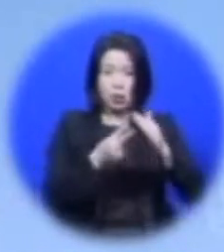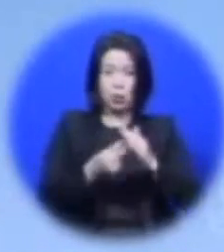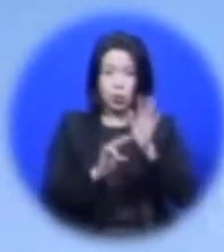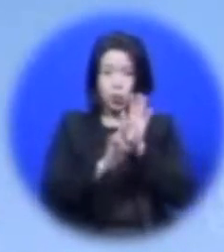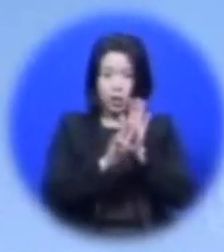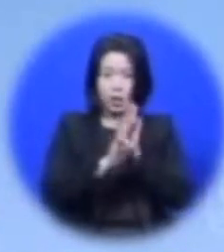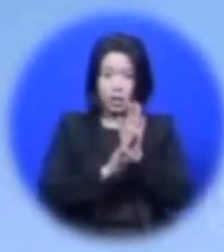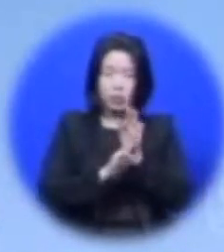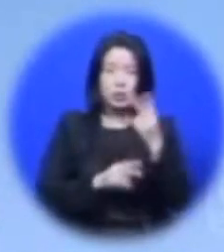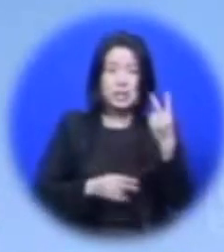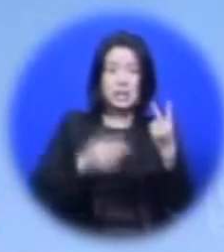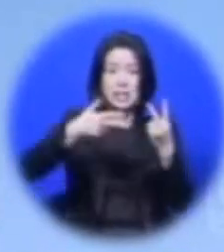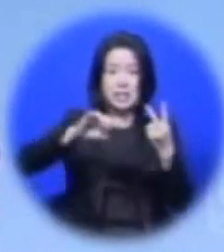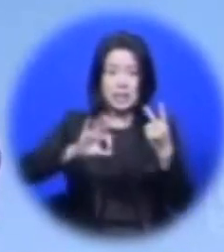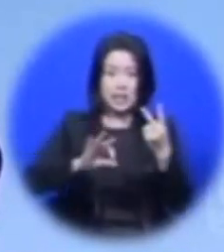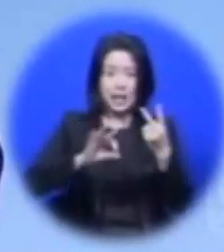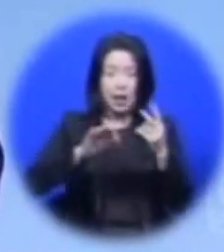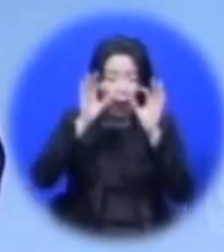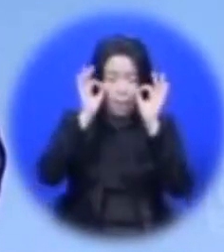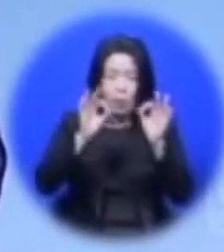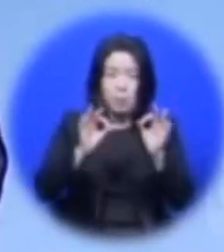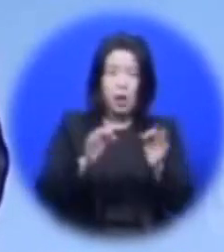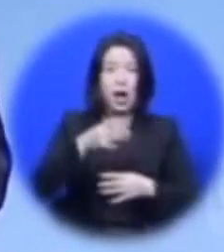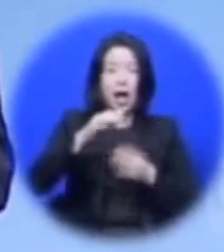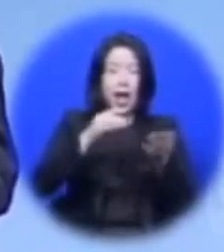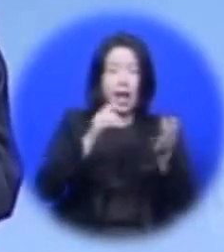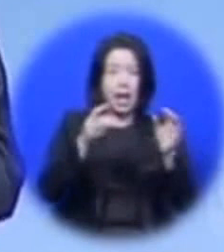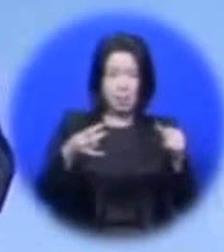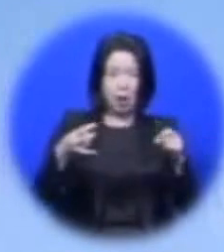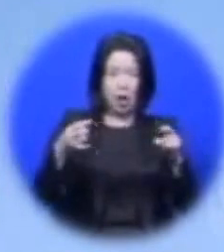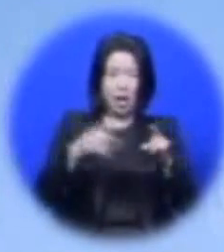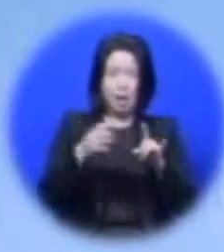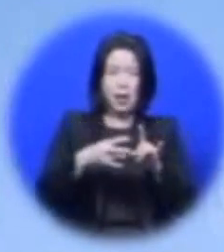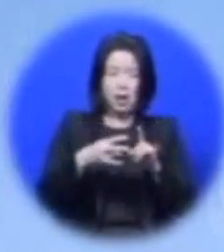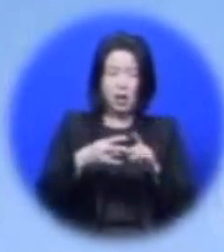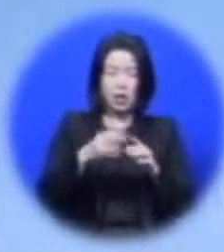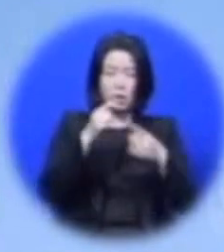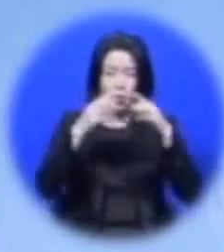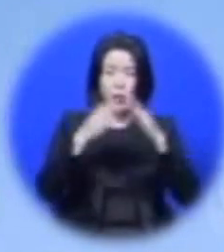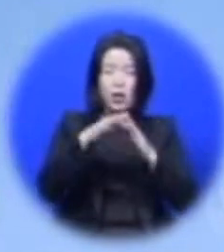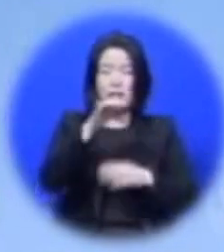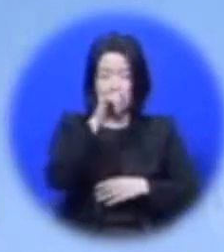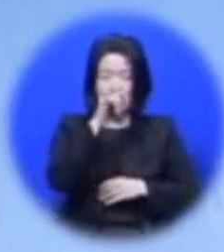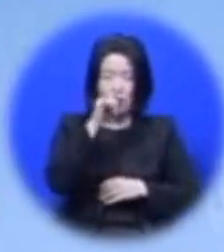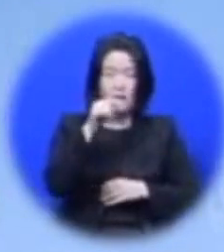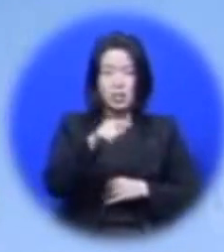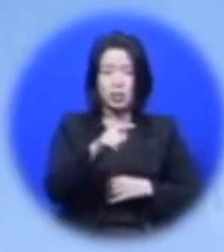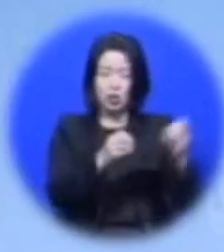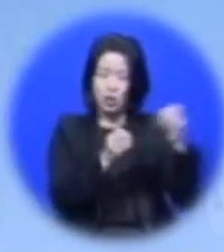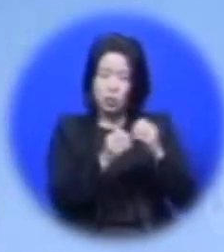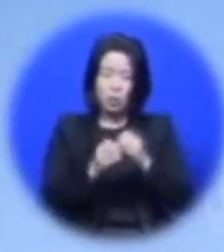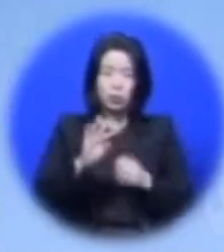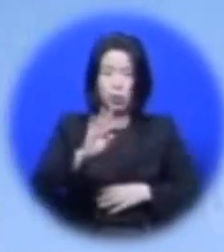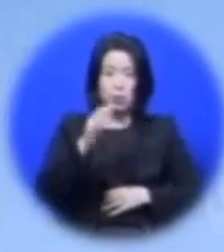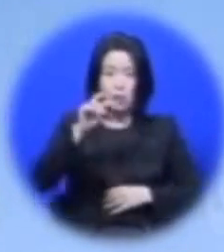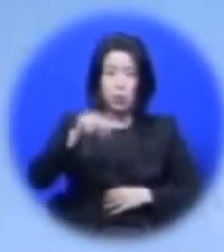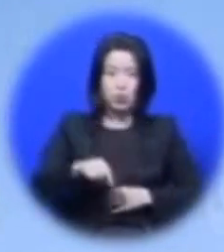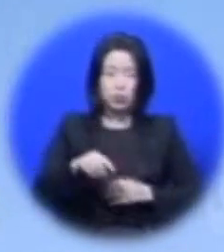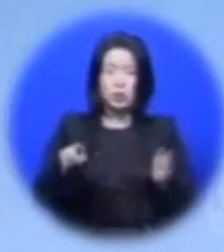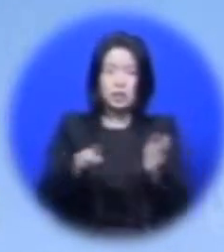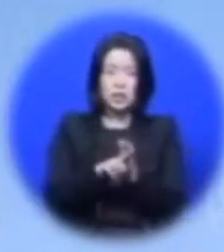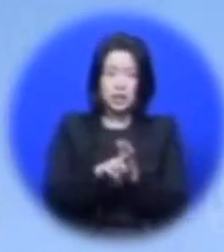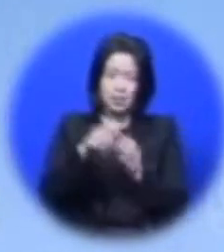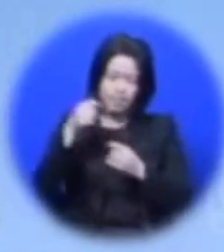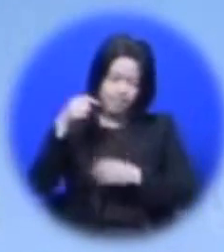요한계시록 2장에 보면 에베소 교회가 나옵니다. 이 에베소 교회는 정통 보수 신앙을